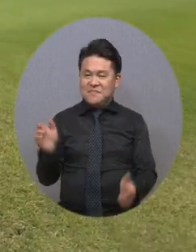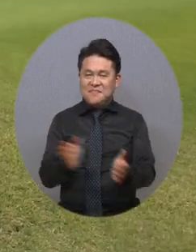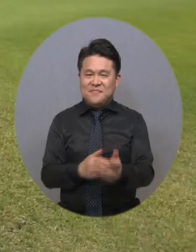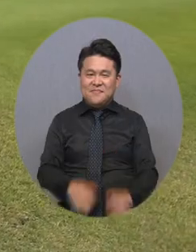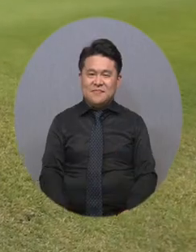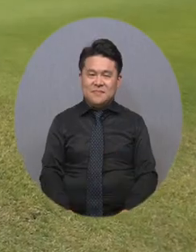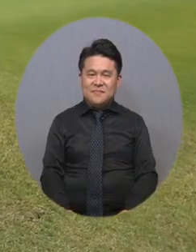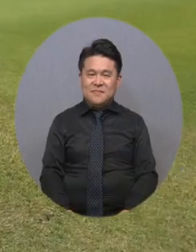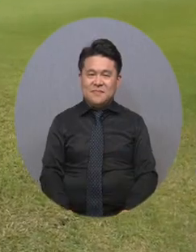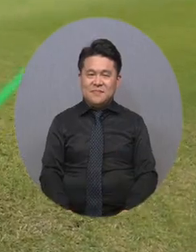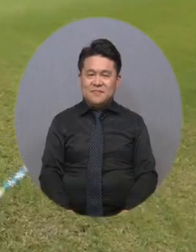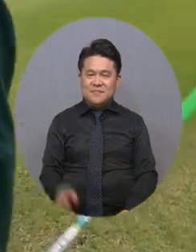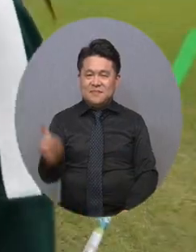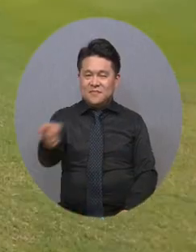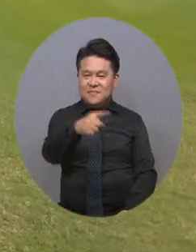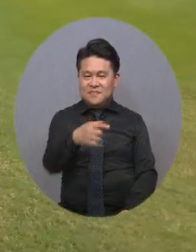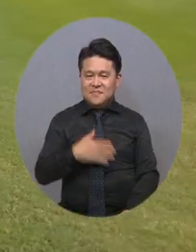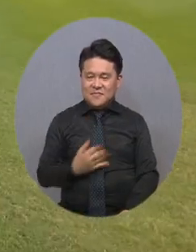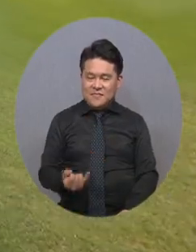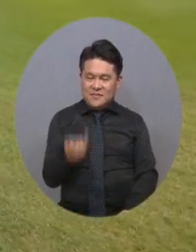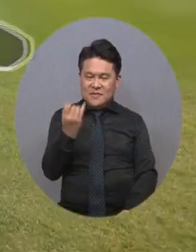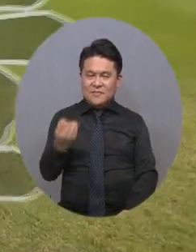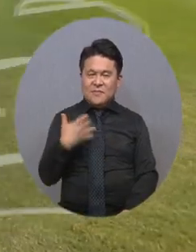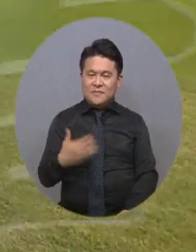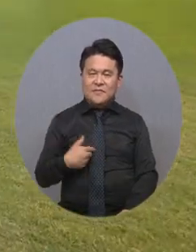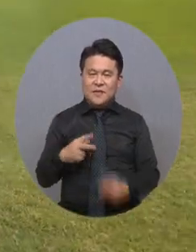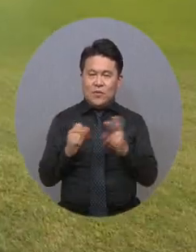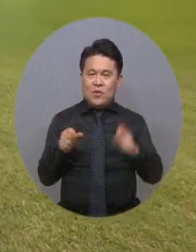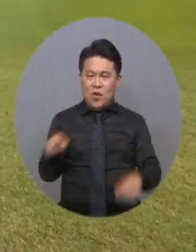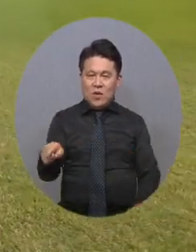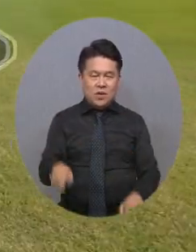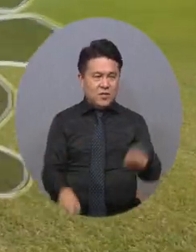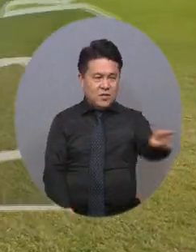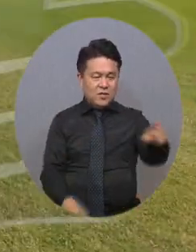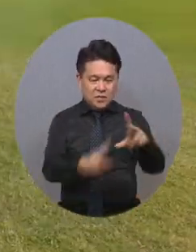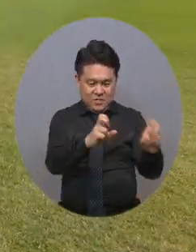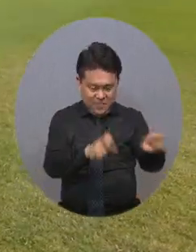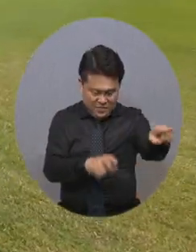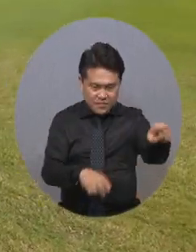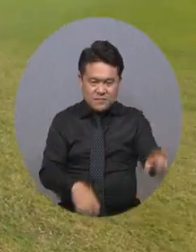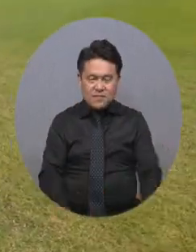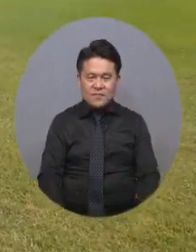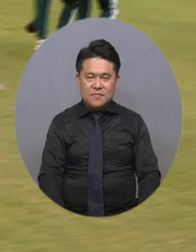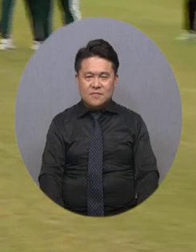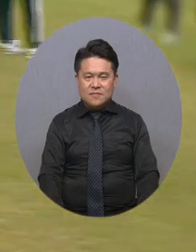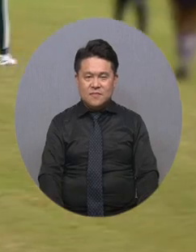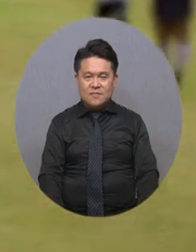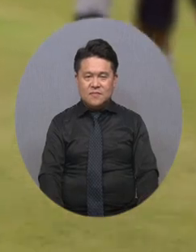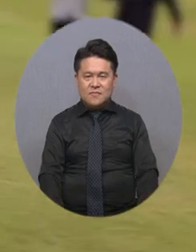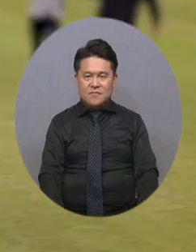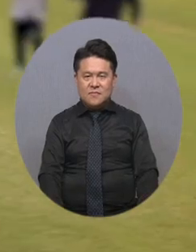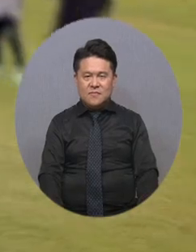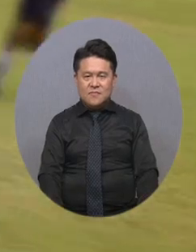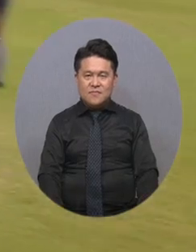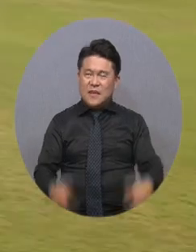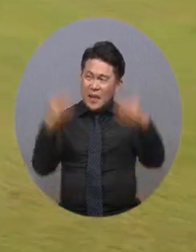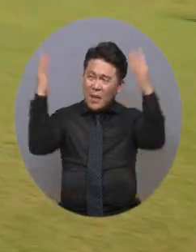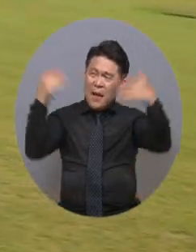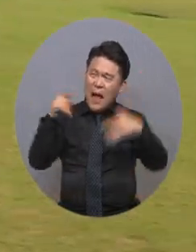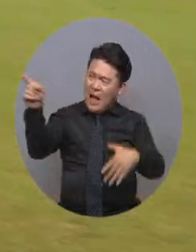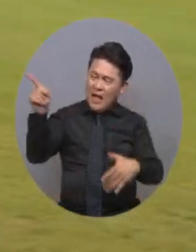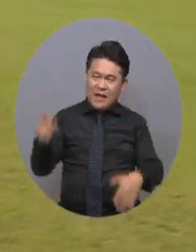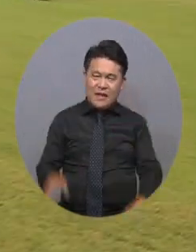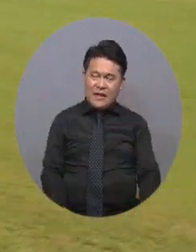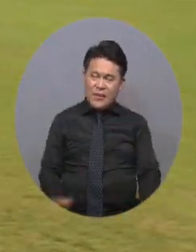이제부터 나한테 누나라고 불러라. 마이 볼. 너 볼. 진짜 우리 세 뒷바람 때문에 그런 거 아니야?